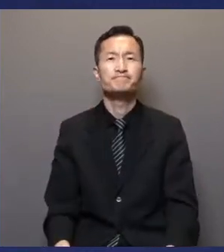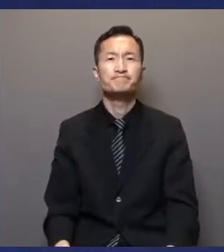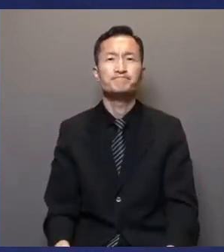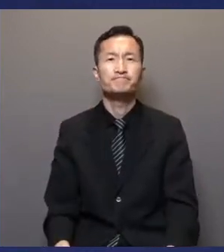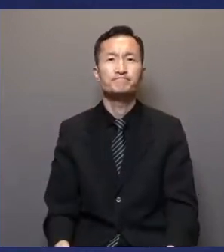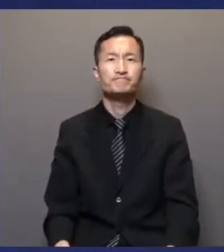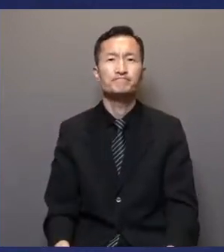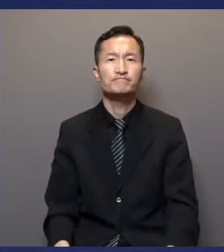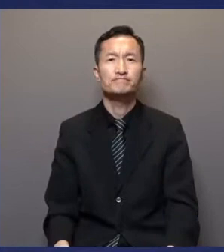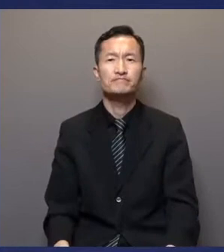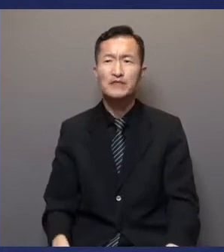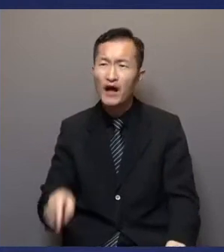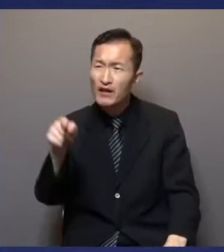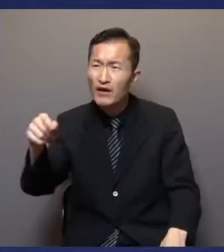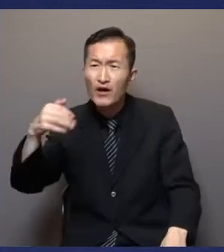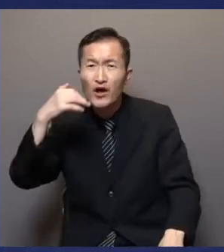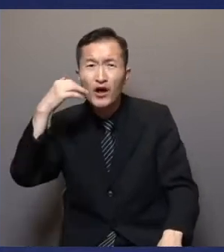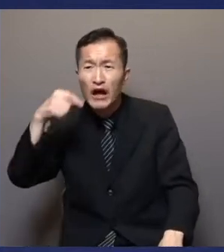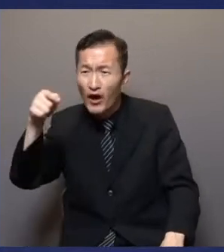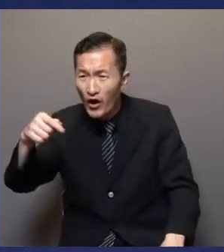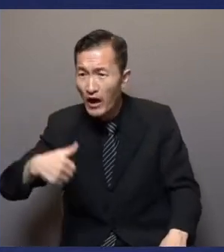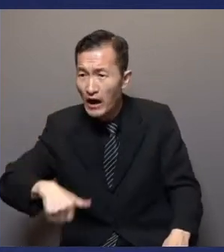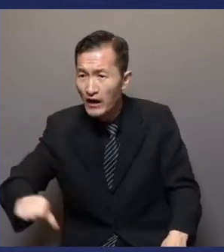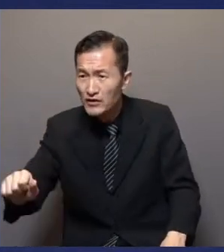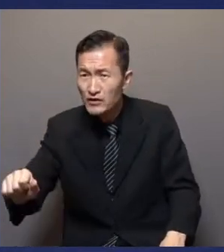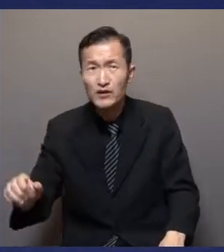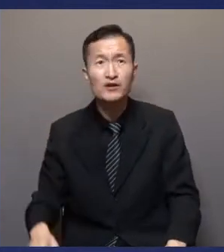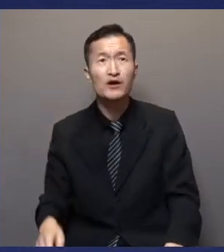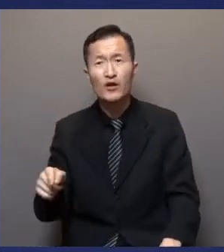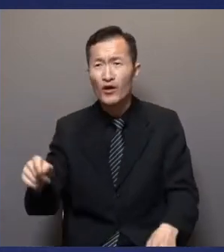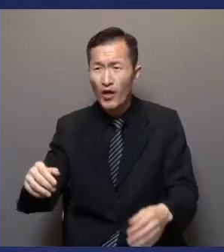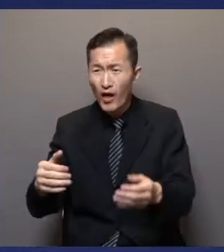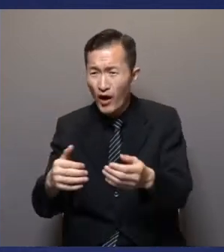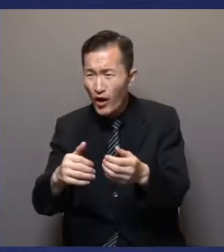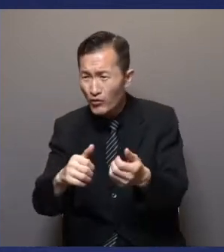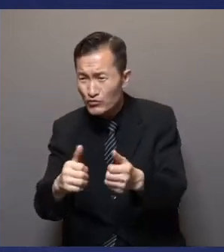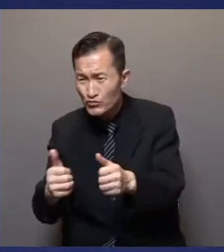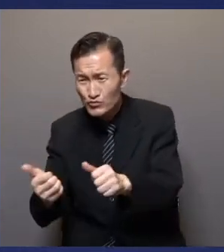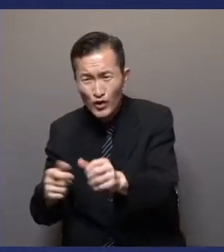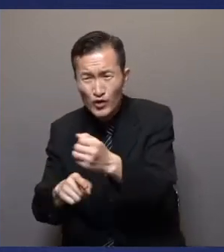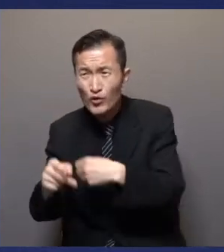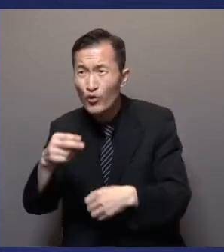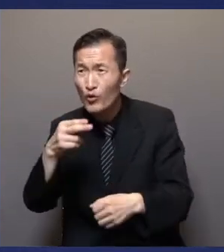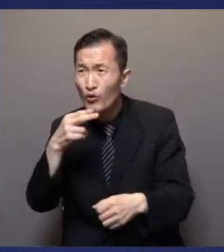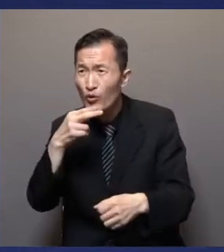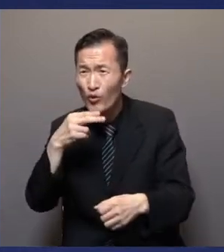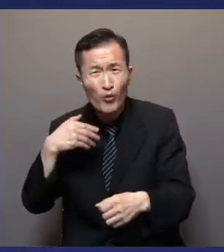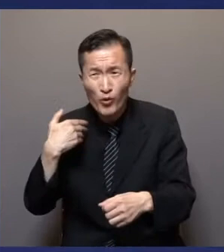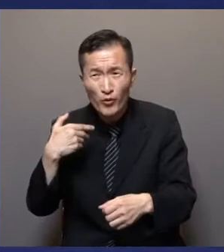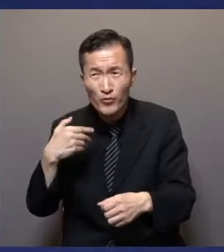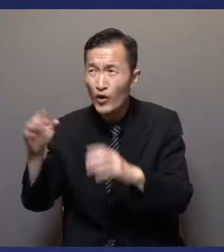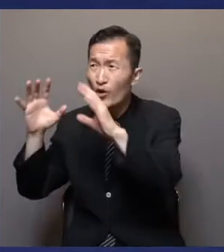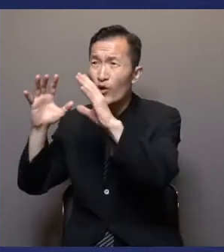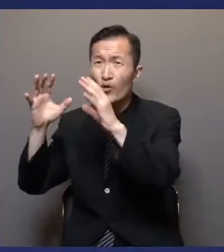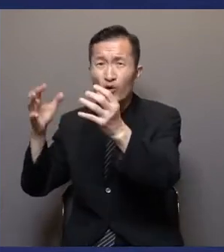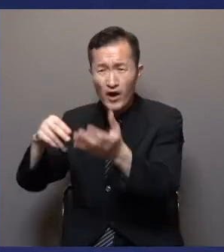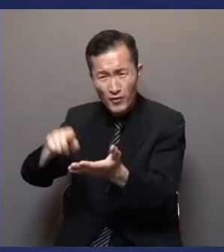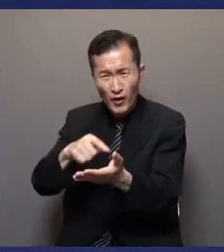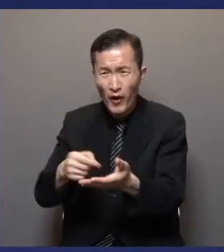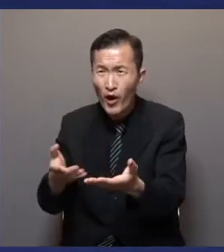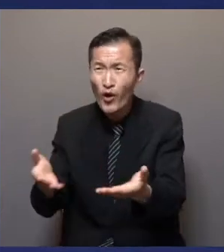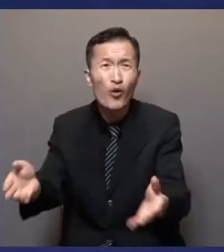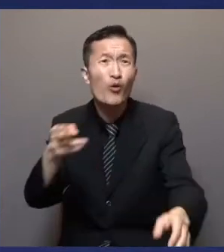누구의 아들은 자기가 왜 죽어가야 되는지도 모르면서 국가로부터 아무런 보상도 판정도 받지 못하고